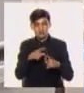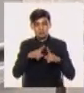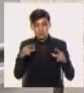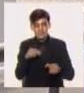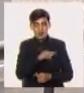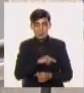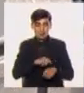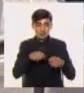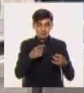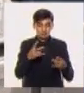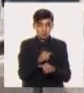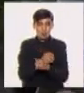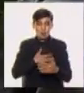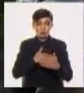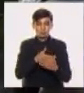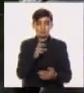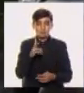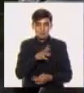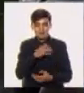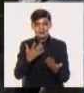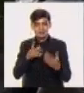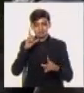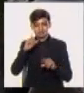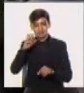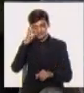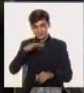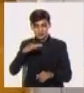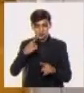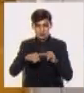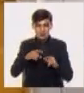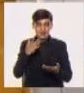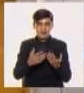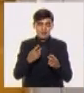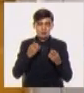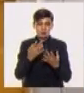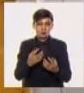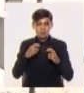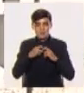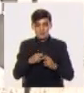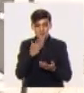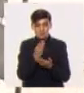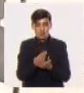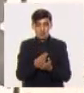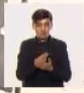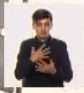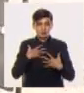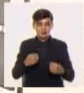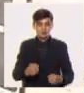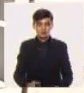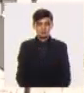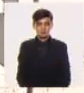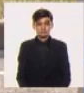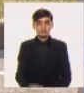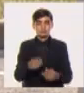на работе после отпуска, кому-то вылететь из страны, а кто-то решил просто проверить свое здоровье. Просто для себя, да, конечно. А